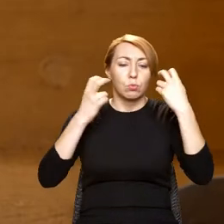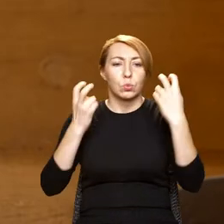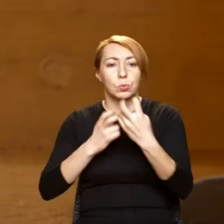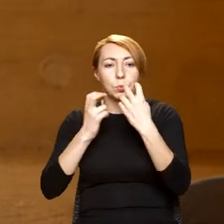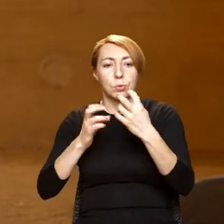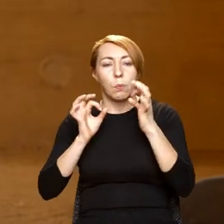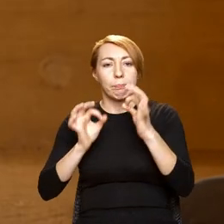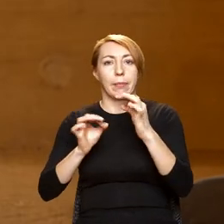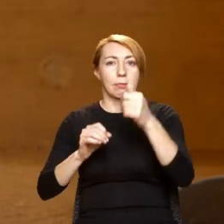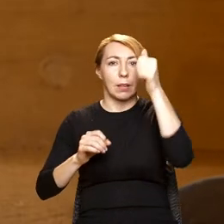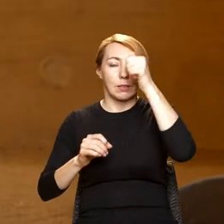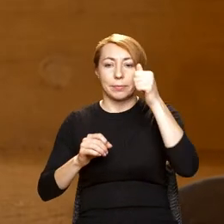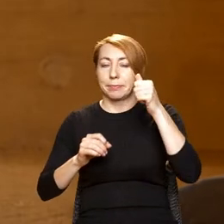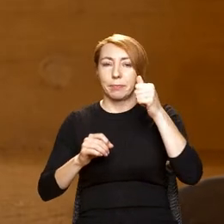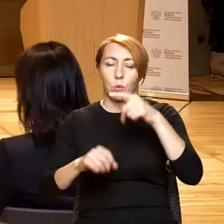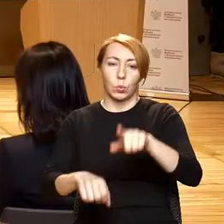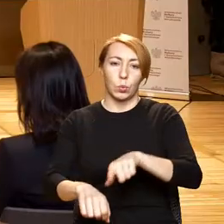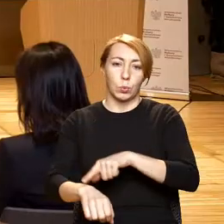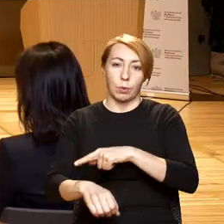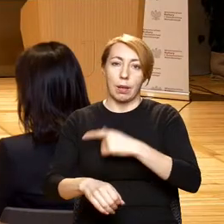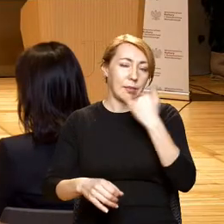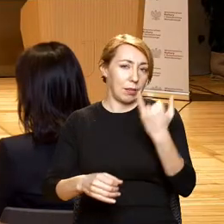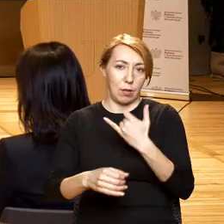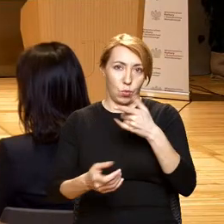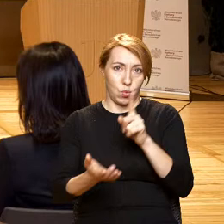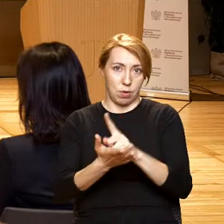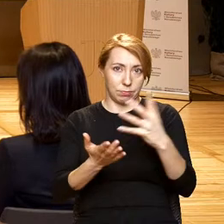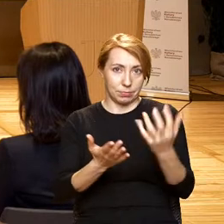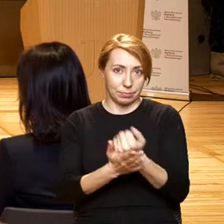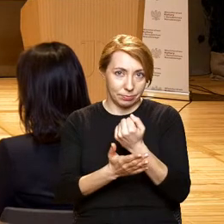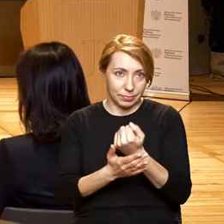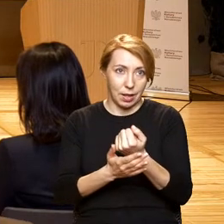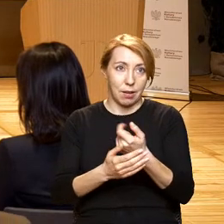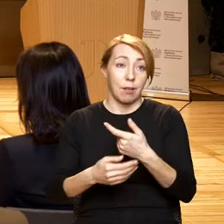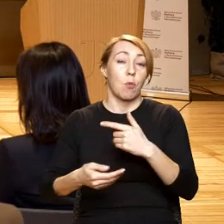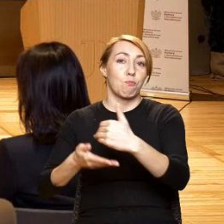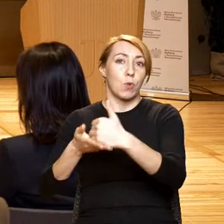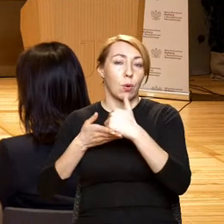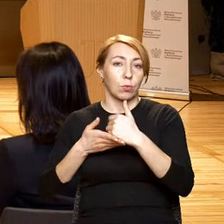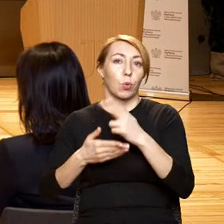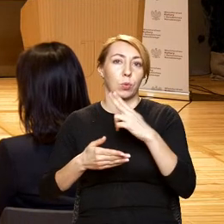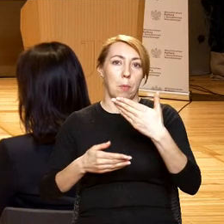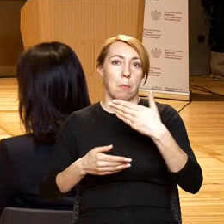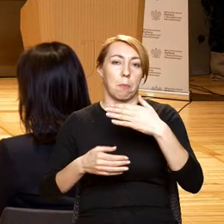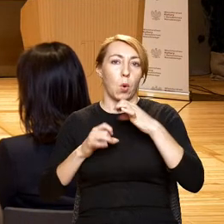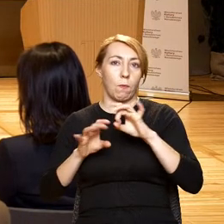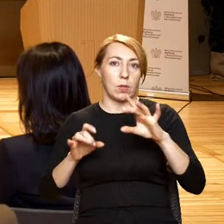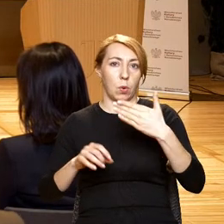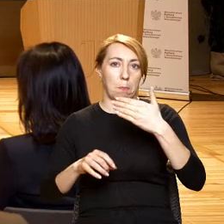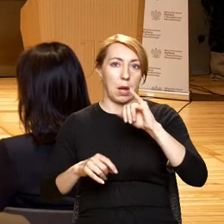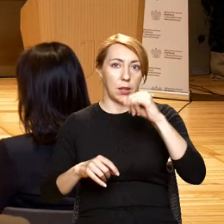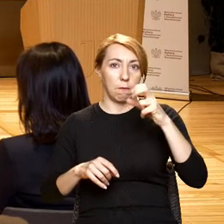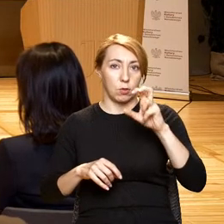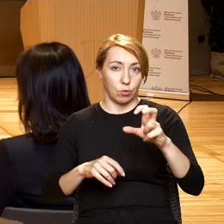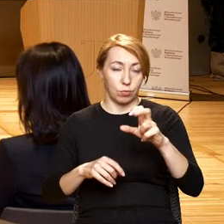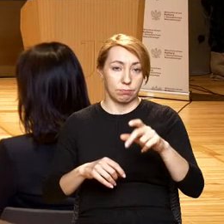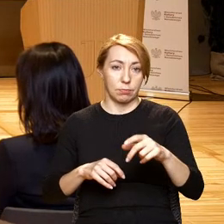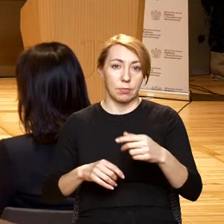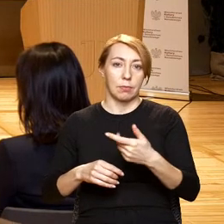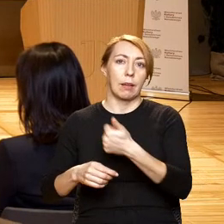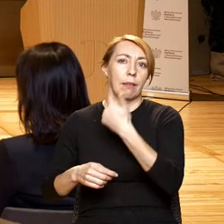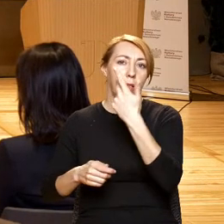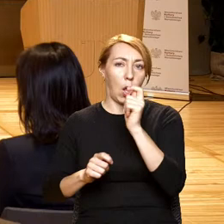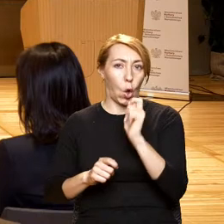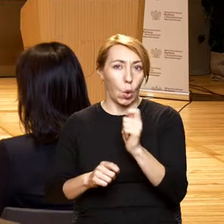nie zawsze trafiałam w dziesiątkę. Tutaj z kolei pomocnym okazał się profesor Majewicz, który poświęcił mi kilka godzin,